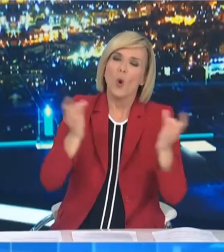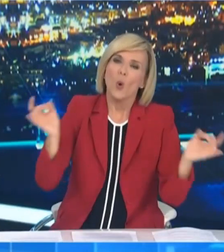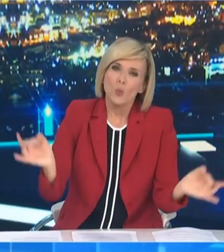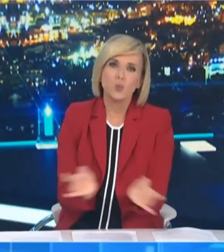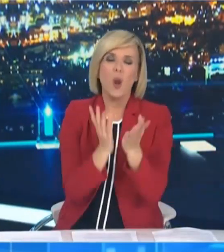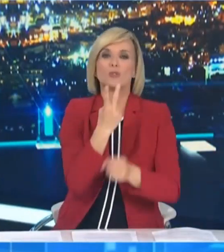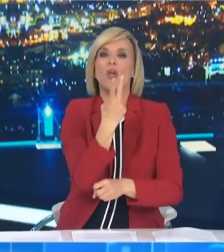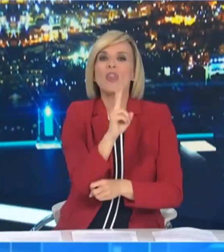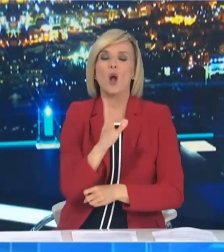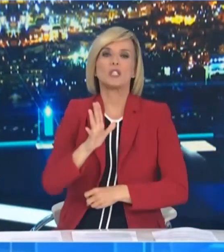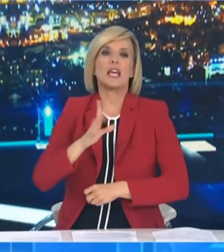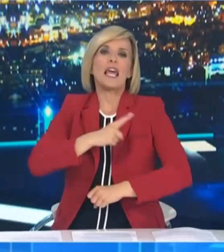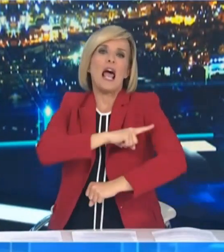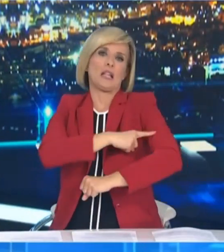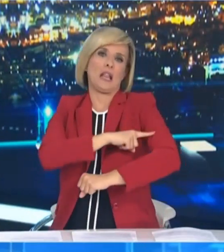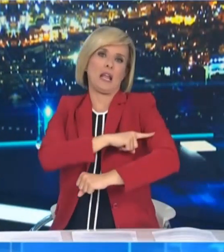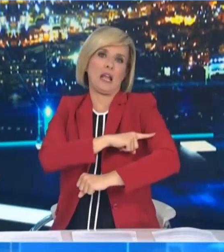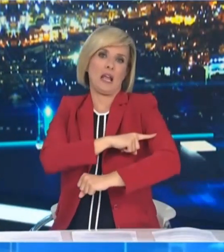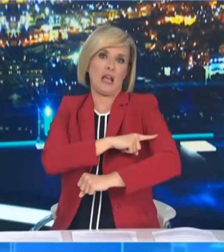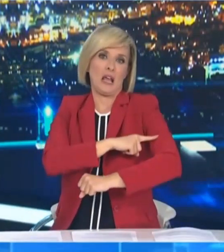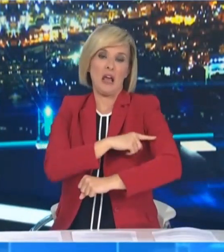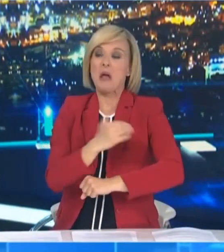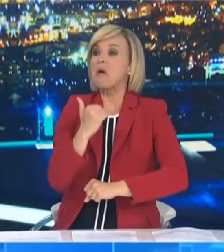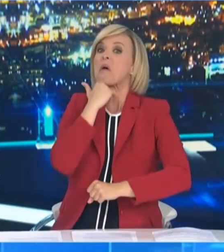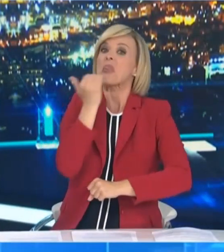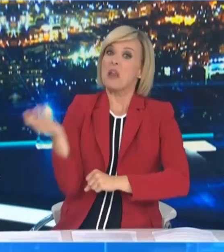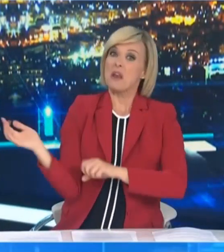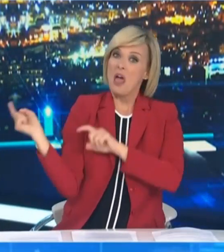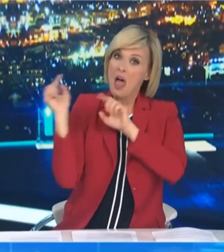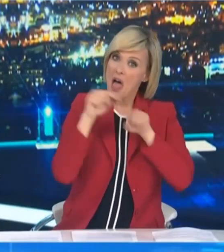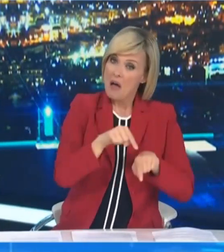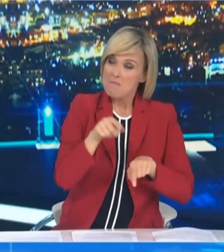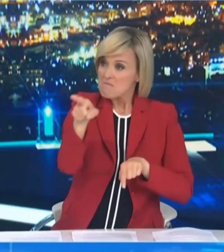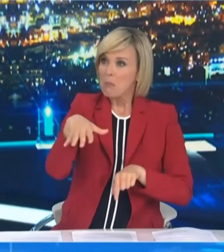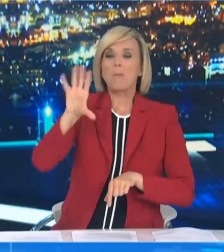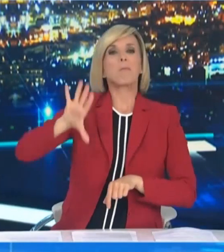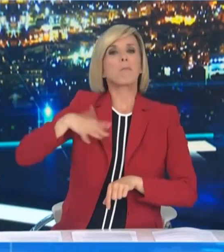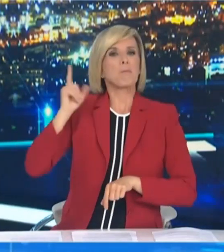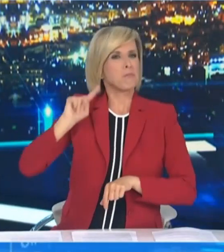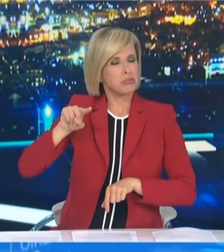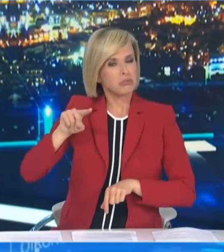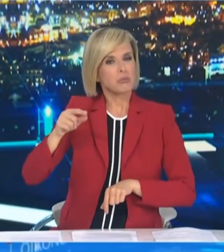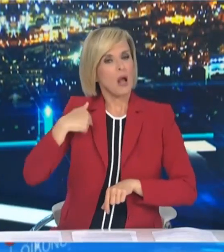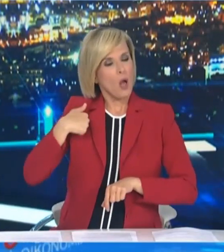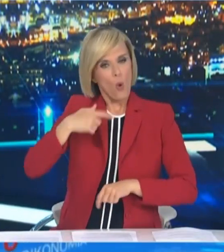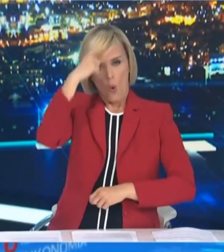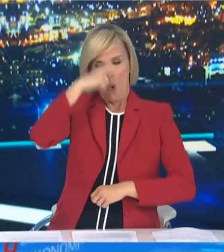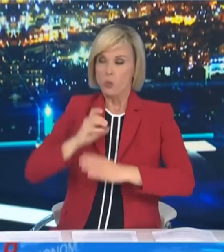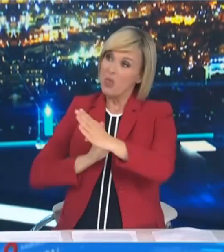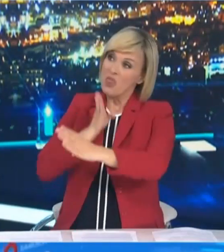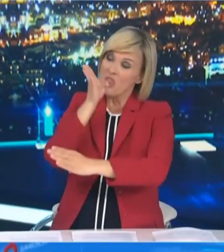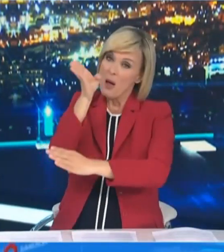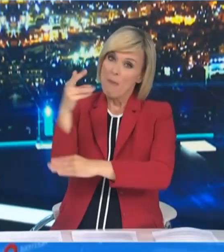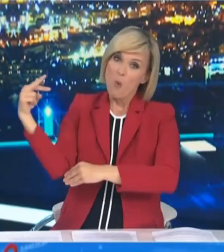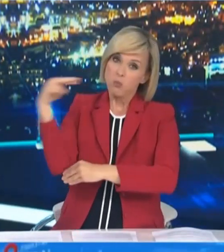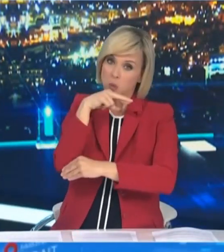των ΟΣΑΝΟ ειδικοτήτων δεν ανταποκριθούν στο κάλεσμά μας, θα εισηγηθώ στον Πρωθυπουργό της χώρας τη λήψη